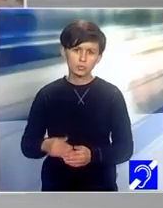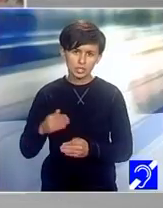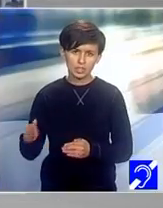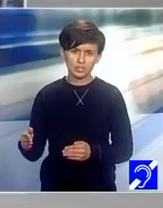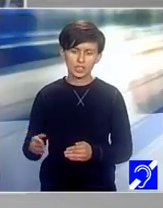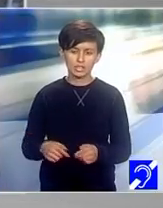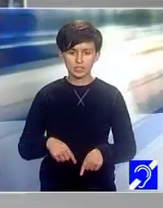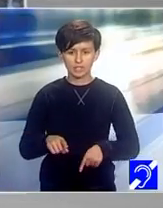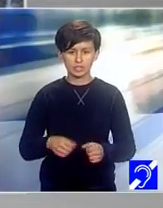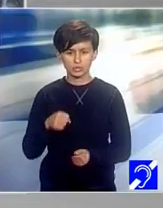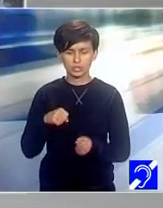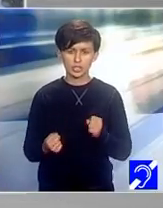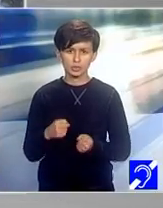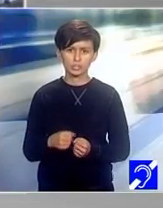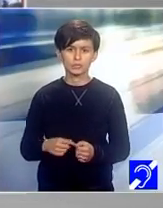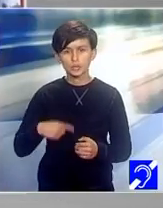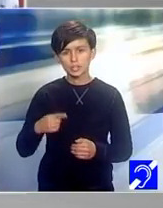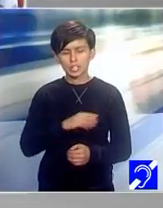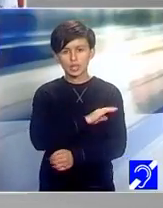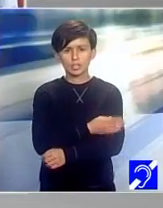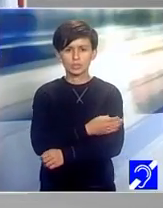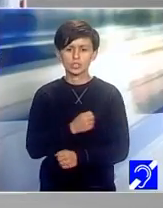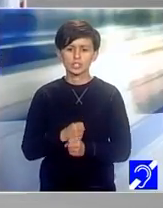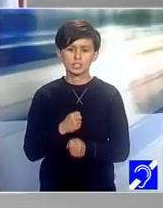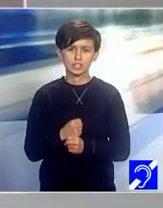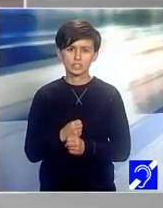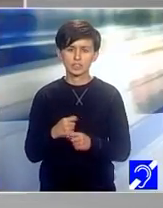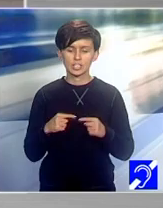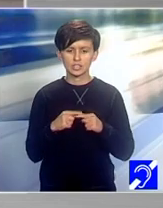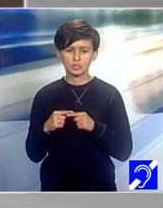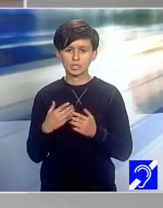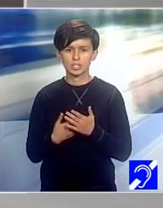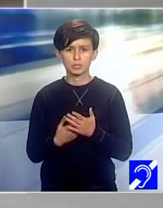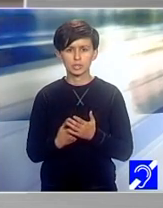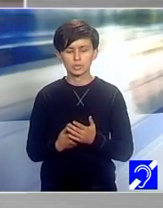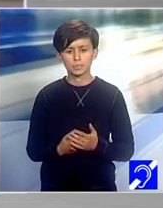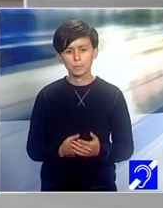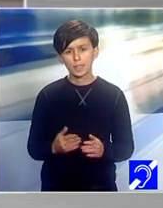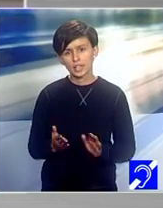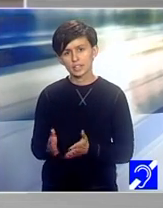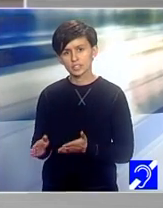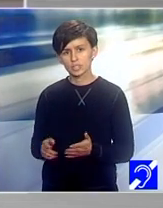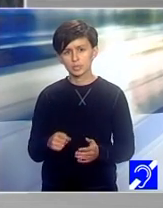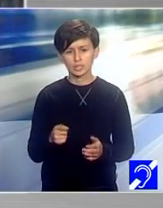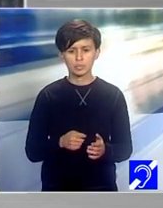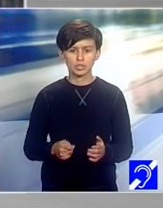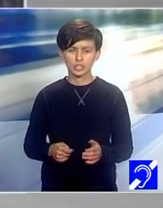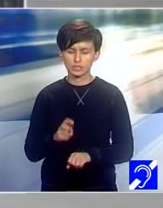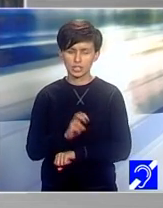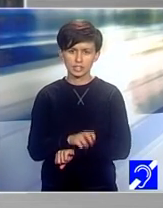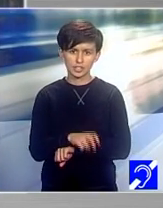auto. Urmează ca autoritățile să demareze consultări pentru a dezbate posibilitățile de a demara proiectul candidaturii.